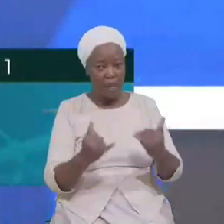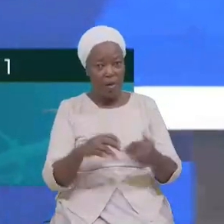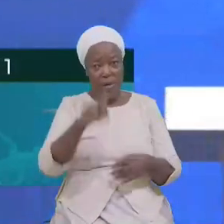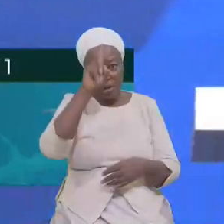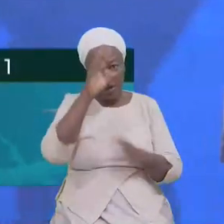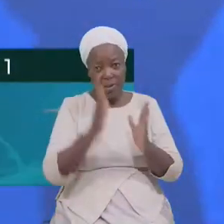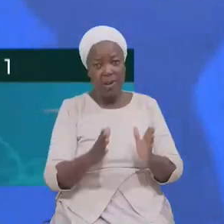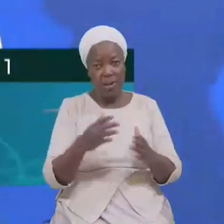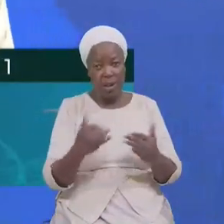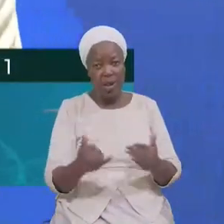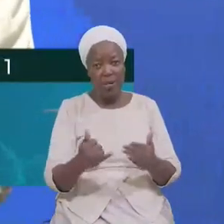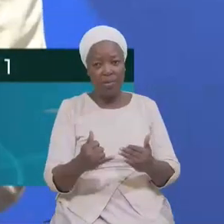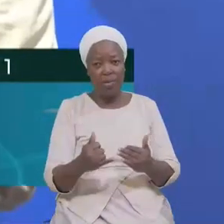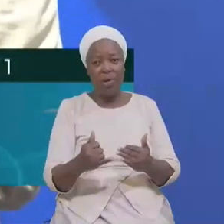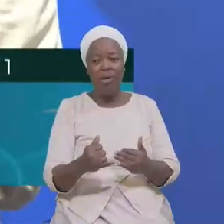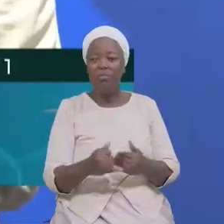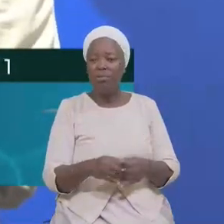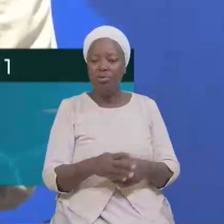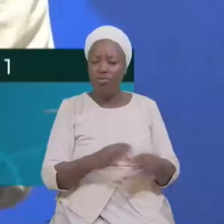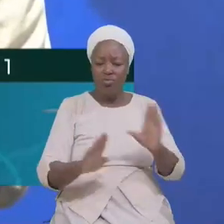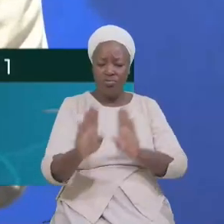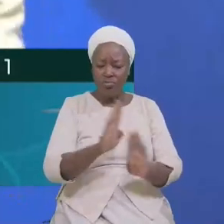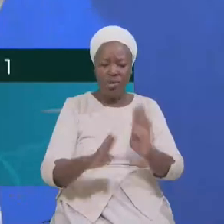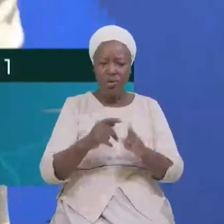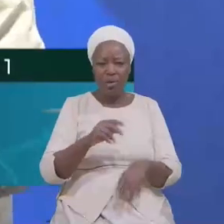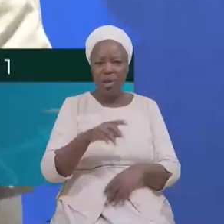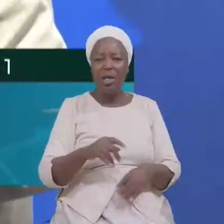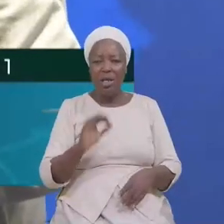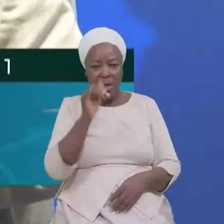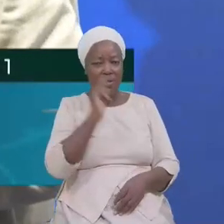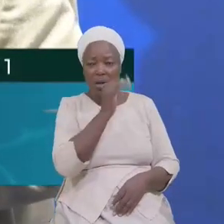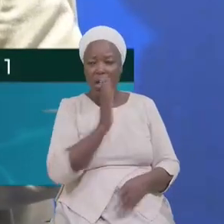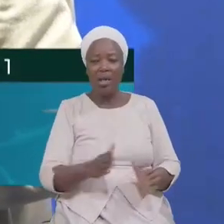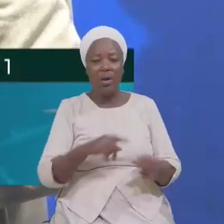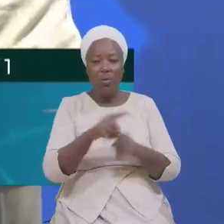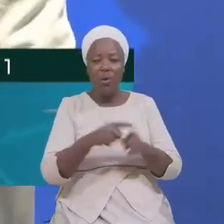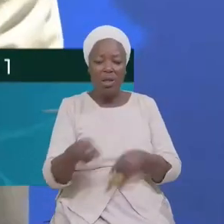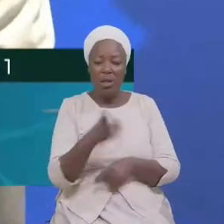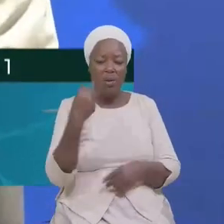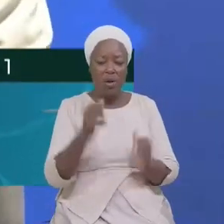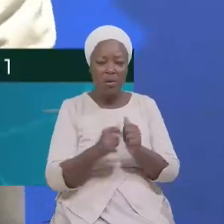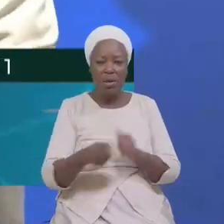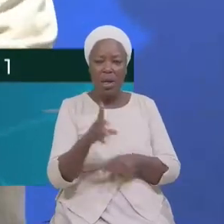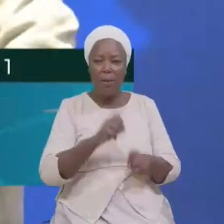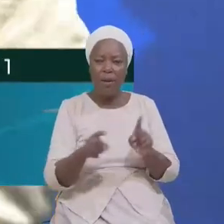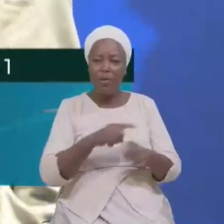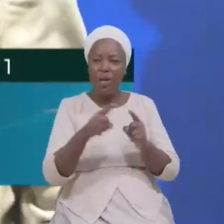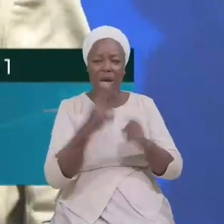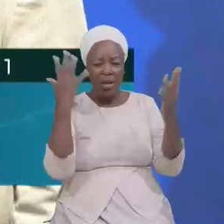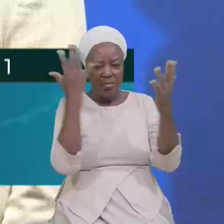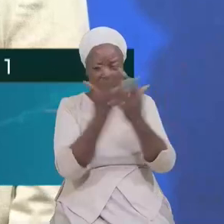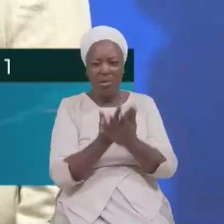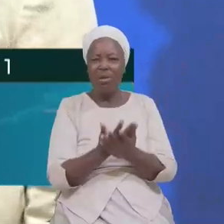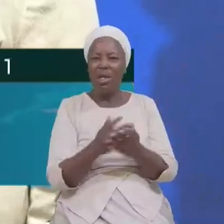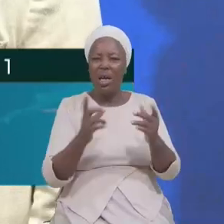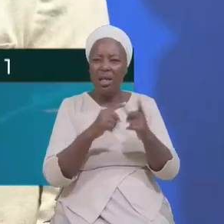Les Égyptiens tourmentaient les Israélites quand ils étaient sous leur domination, quand ils étaient dans leur fosse, de